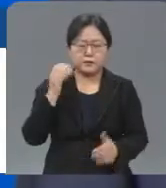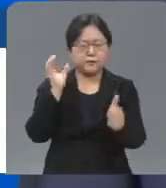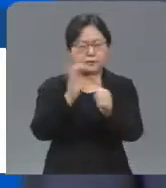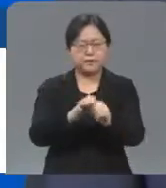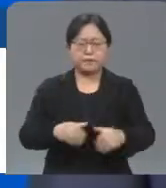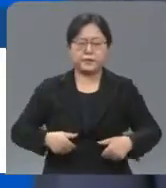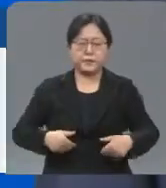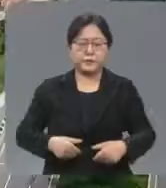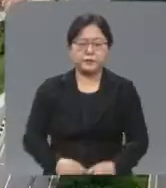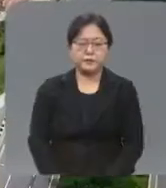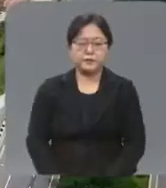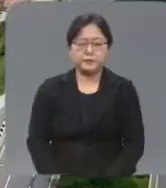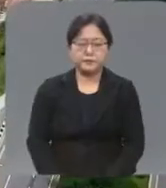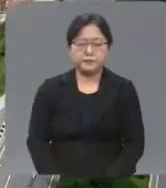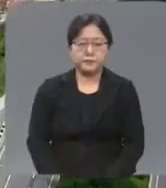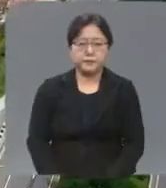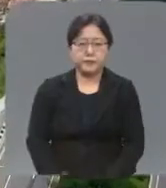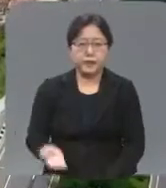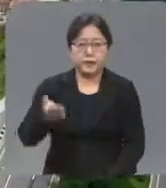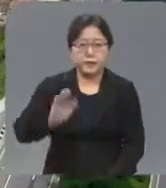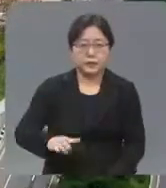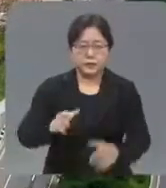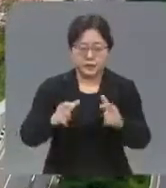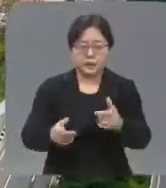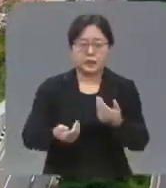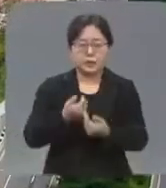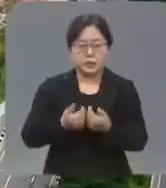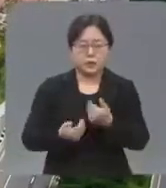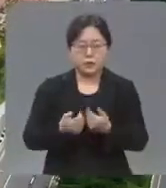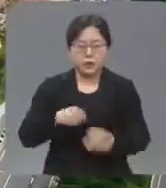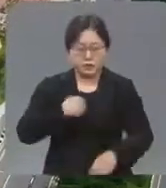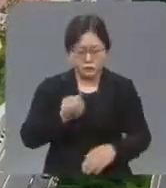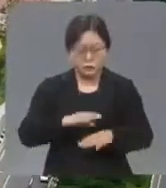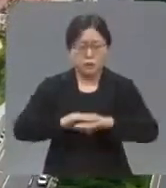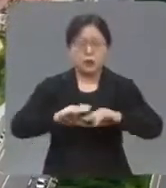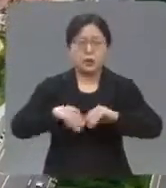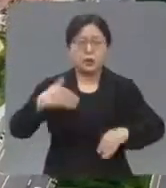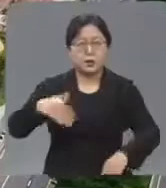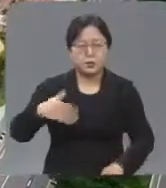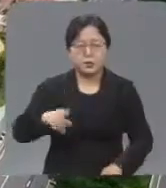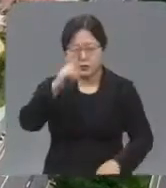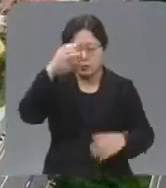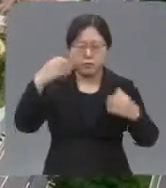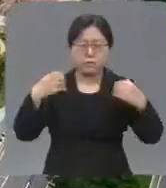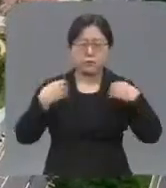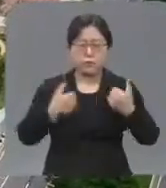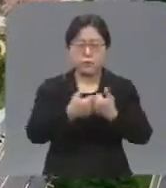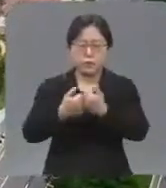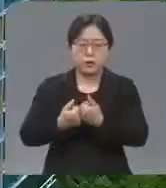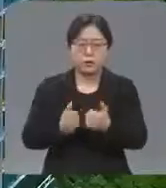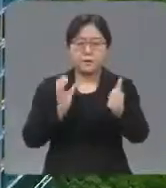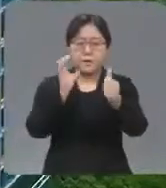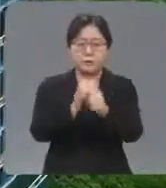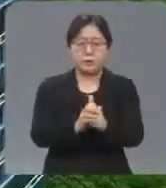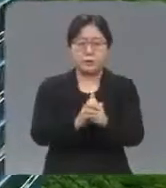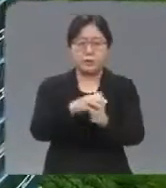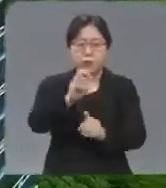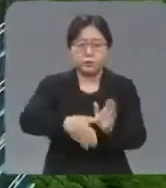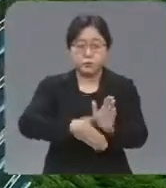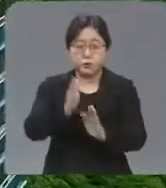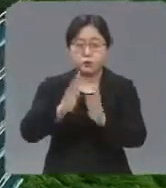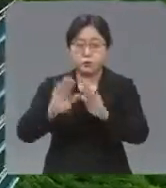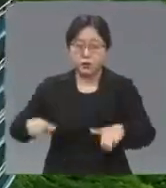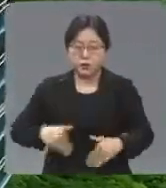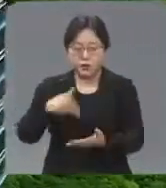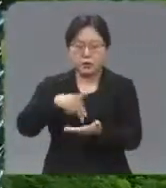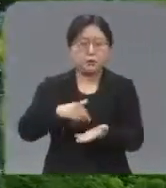수 없을 것이다. 하지만 지역 갈등을 스스로 해결하지 못하고 범정부 논의기구에 떠넘겼던 광주시와